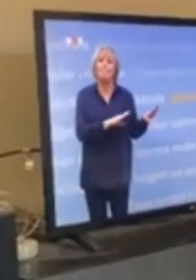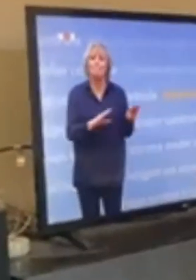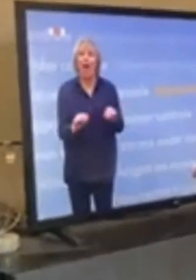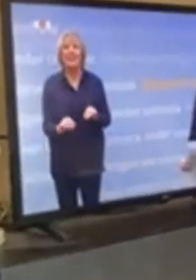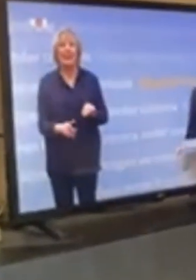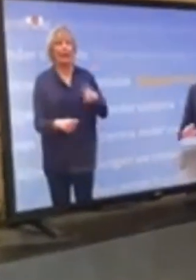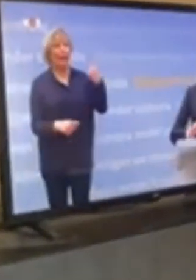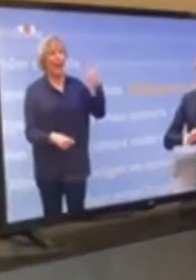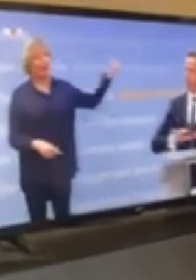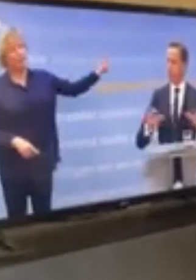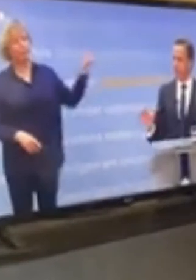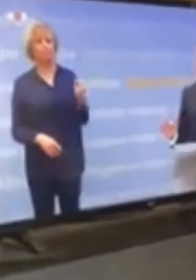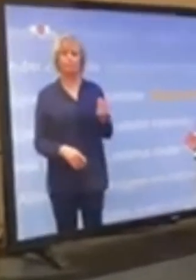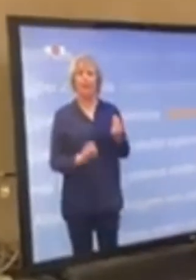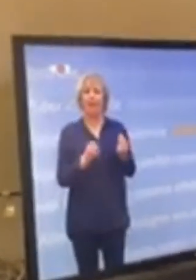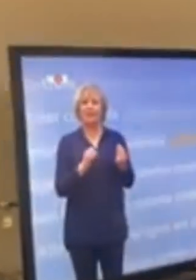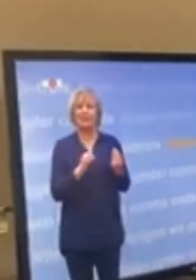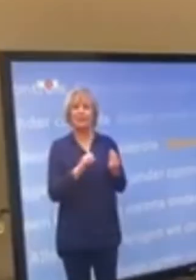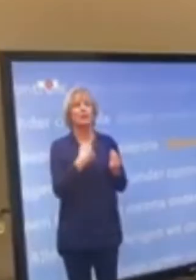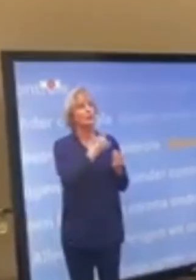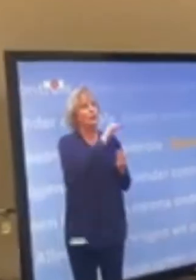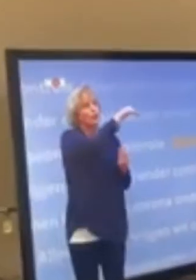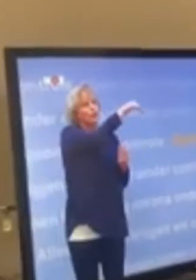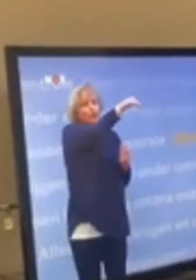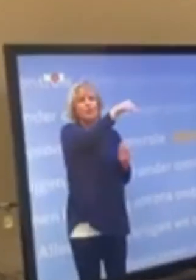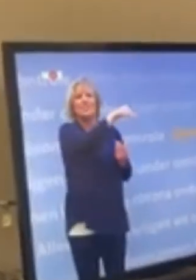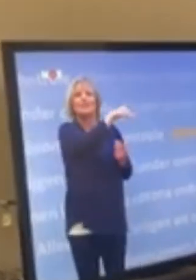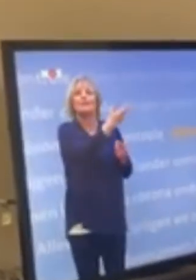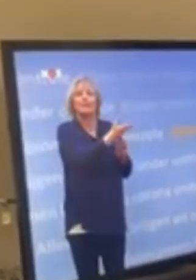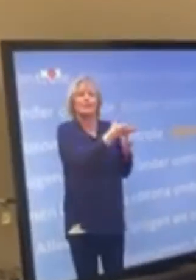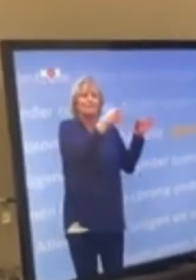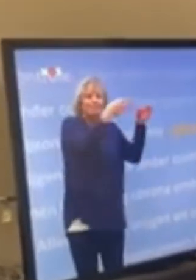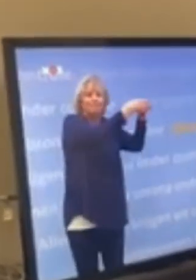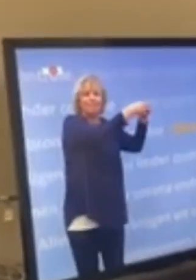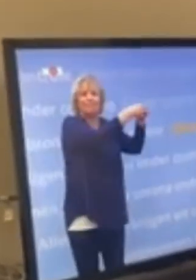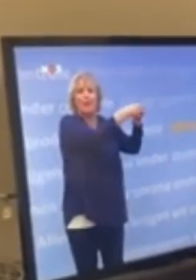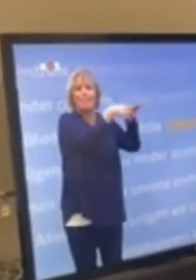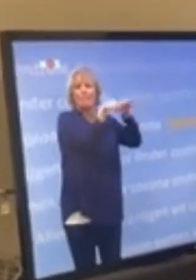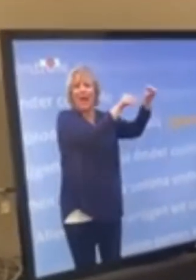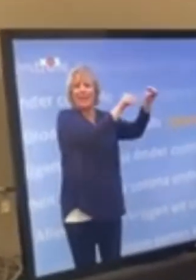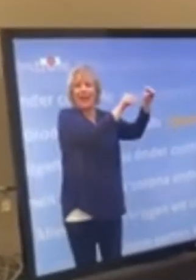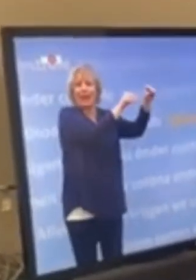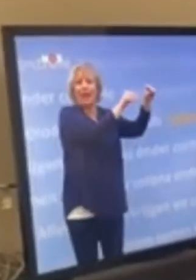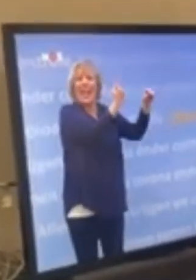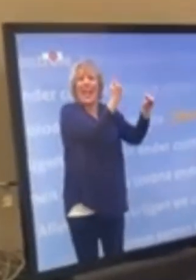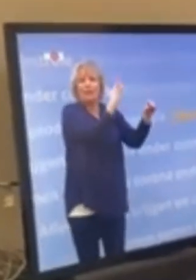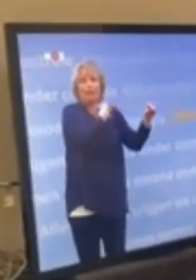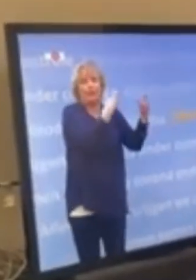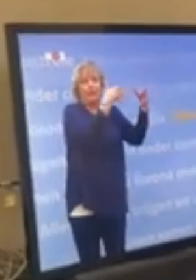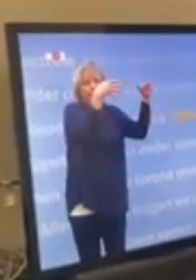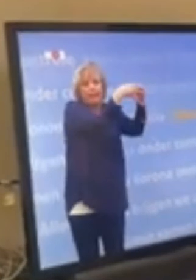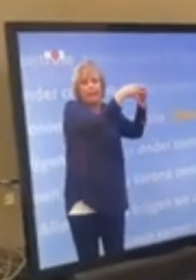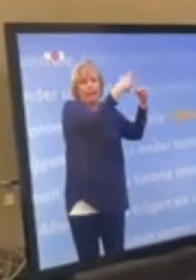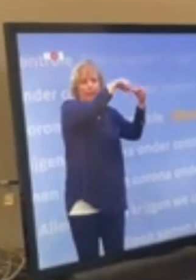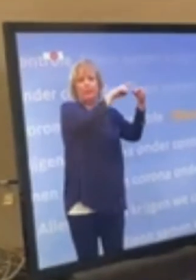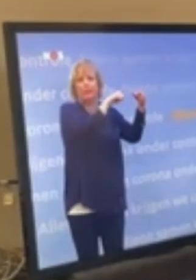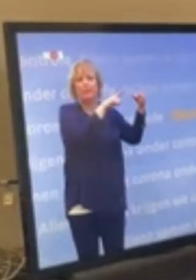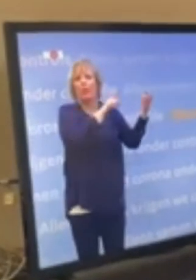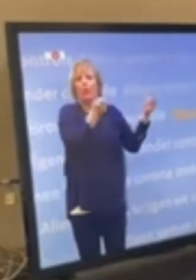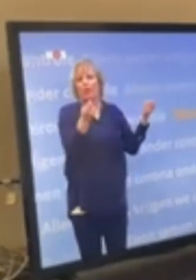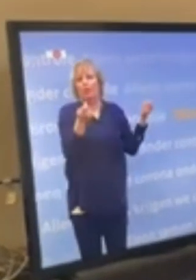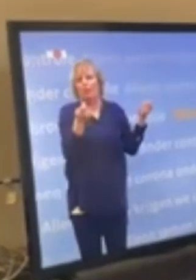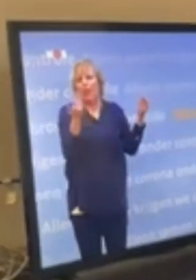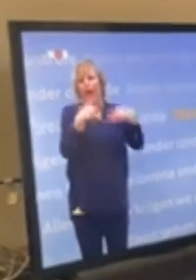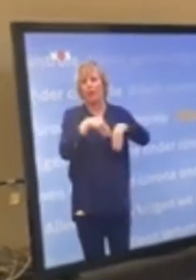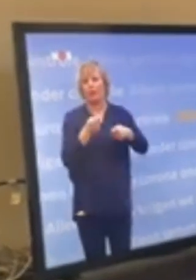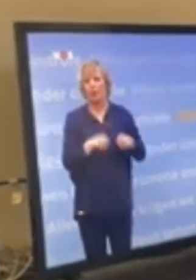verkrijgbaar in hun effect. Niet omdat er ook nog andere maatregelen worden genomen, dus het is altijd maar één maatregel uit de totale bundel. Maar ook omdat de